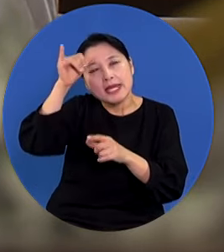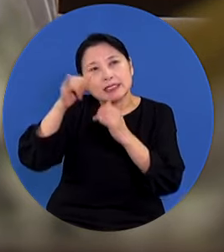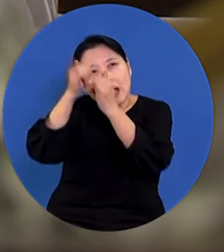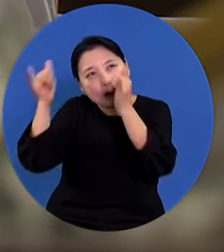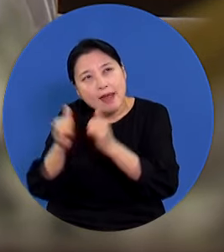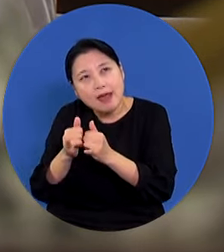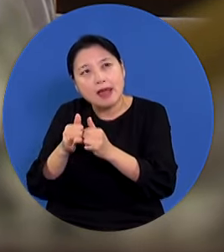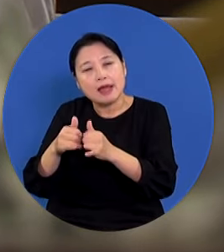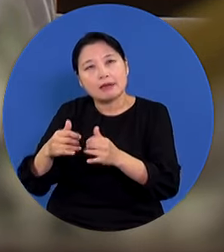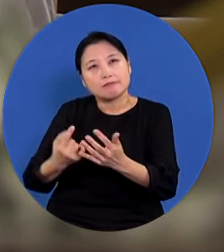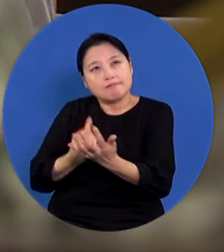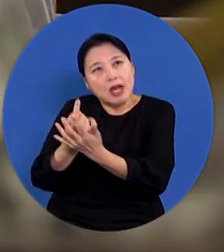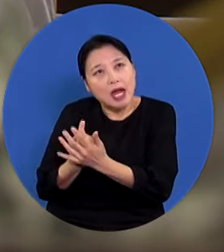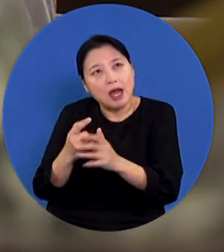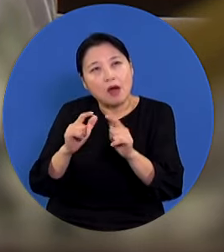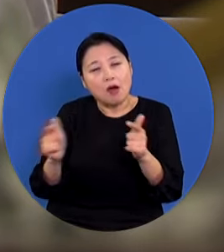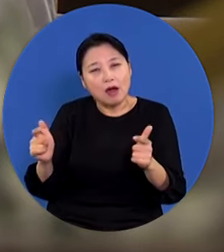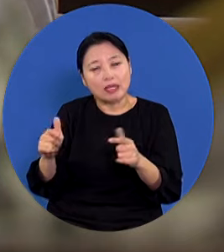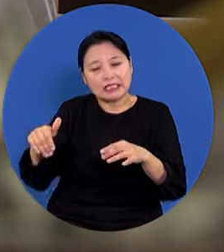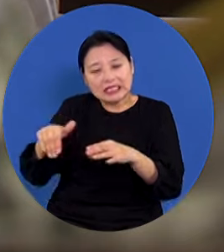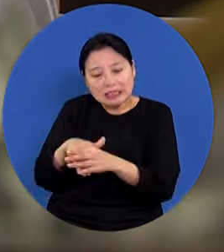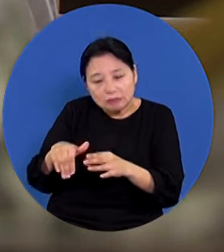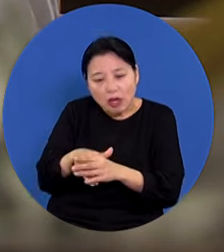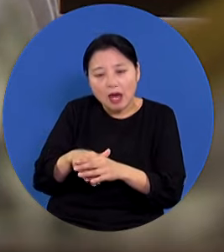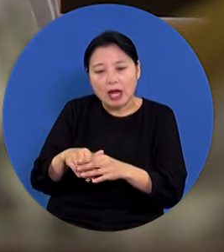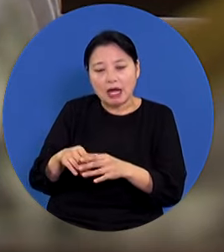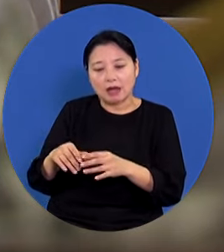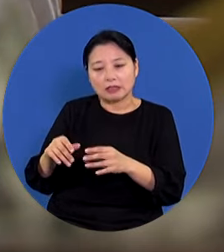대해서 많이 고민할 수 있었던 그런